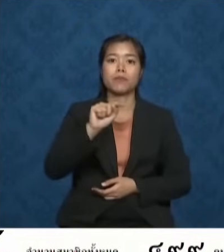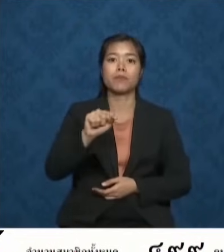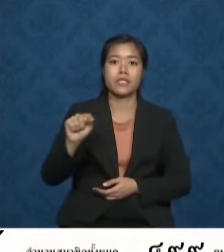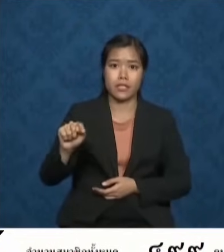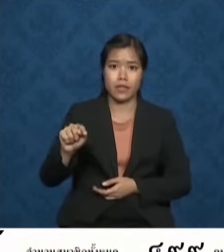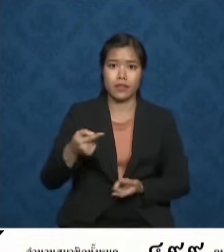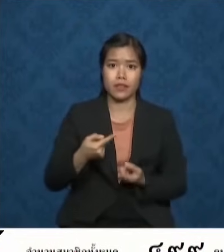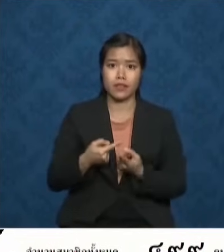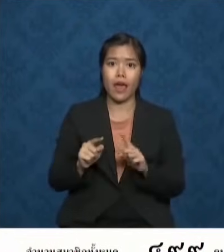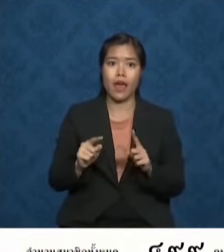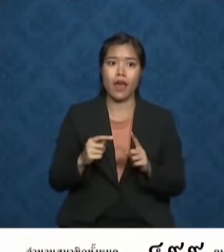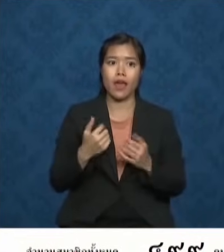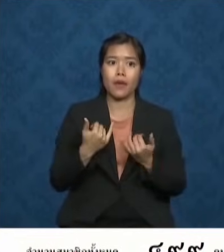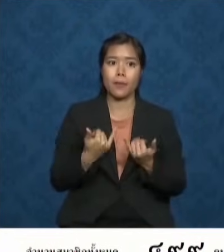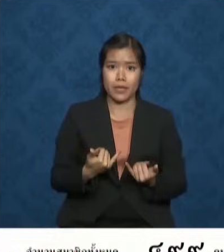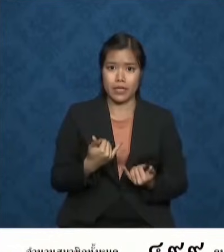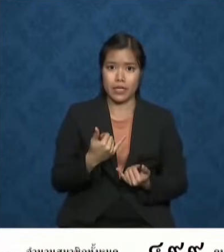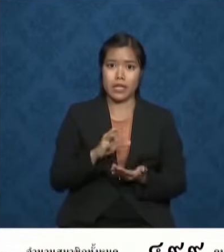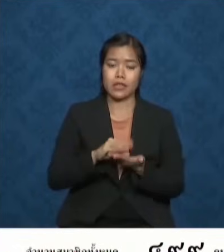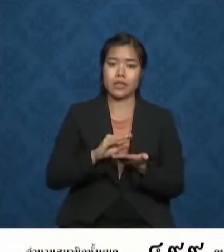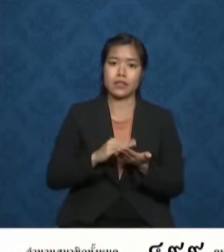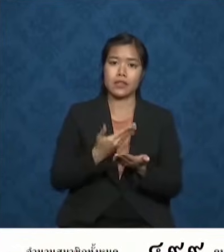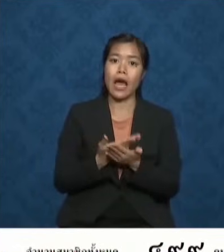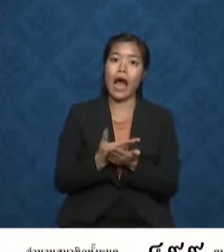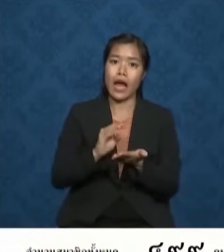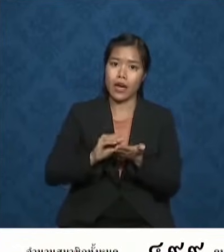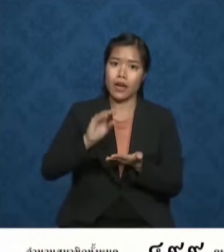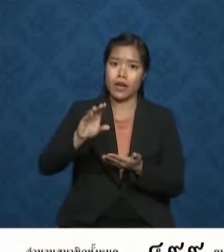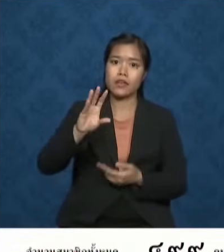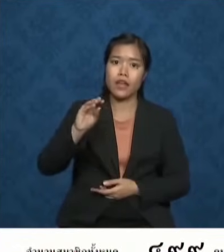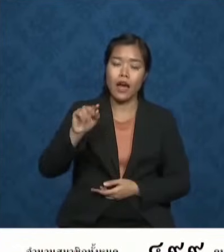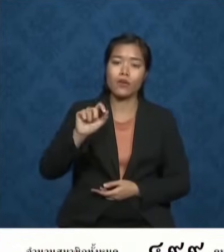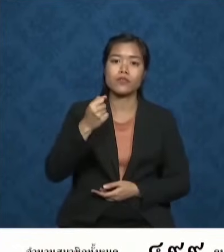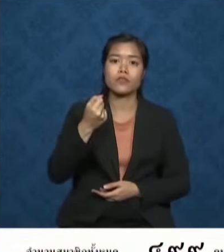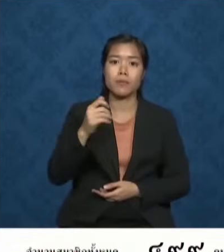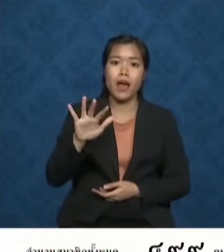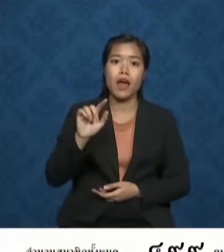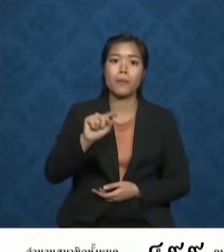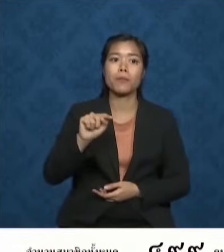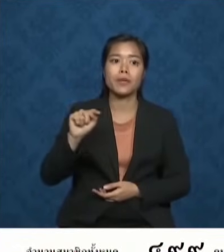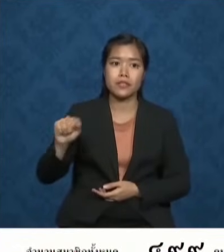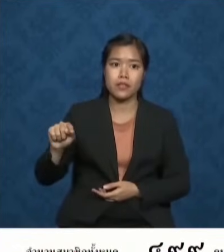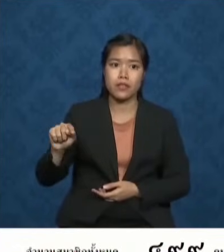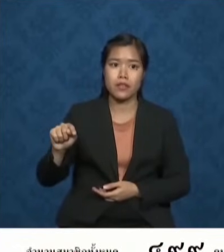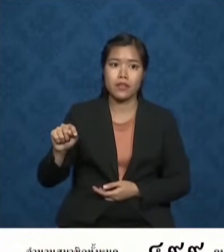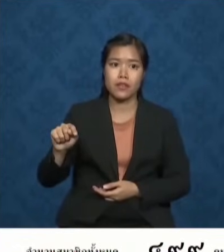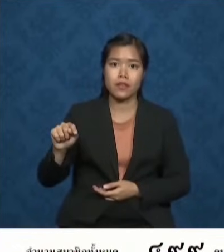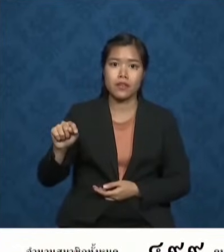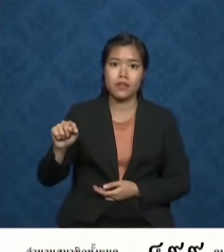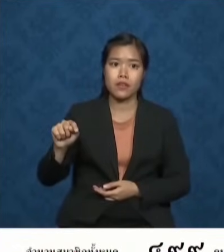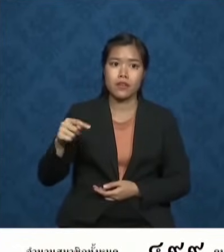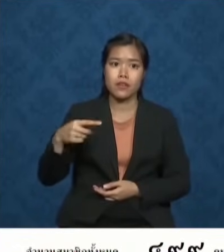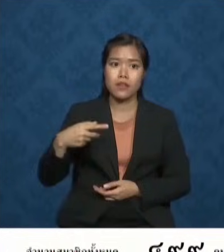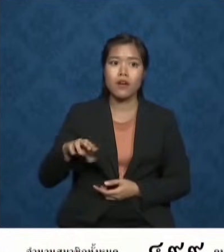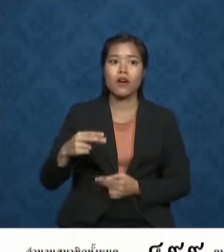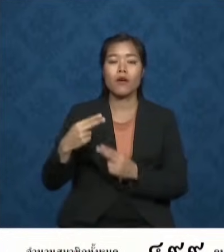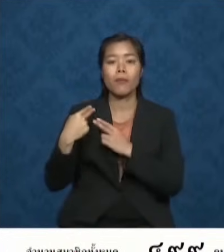20% แต่ปีนี้ดาวแค่15ก็หวังให้มันเป็นภาระไปตกทอดซ่อนไปไว้พอกปีหน้